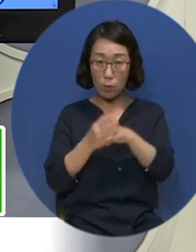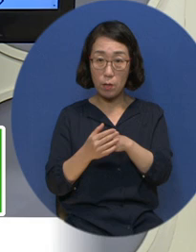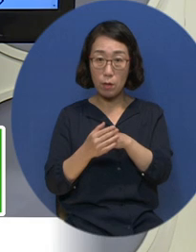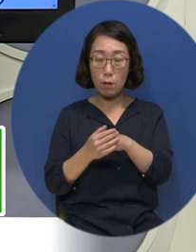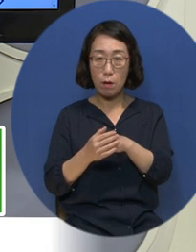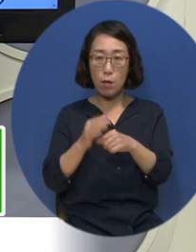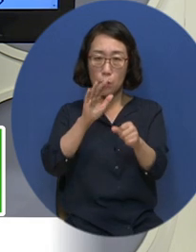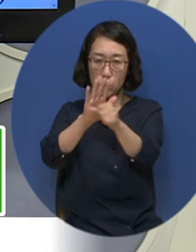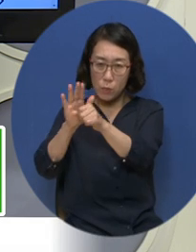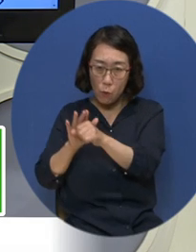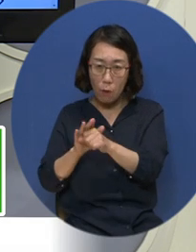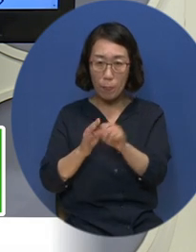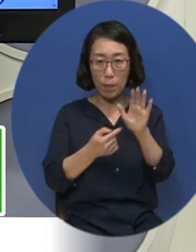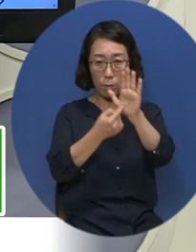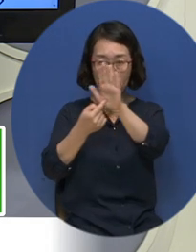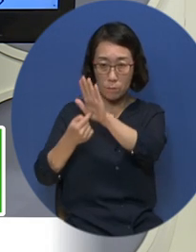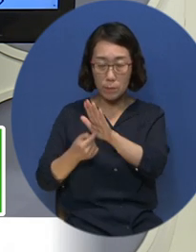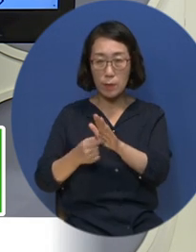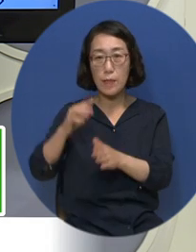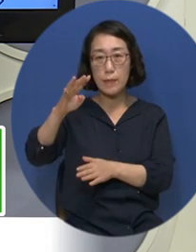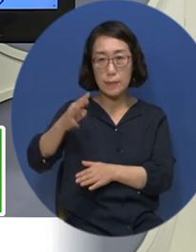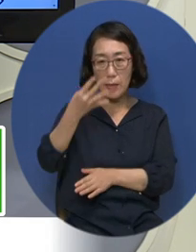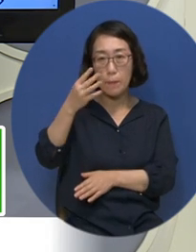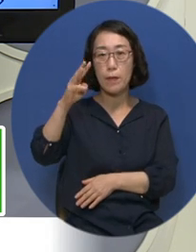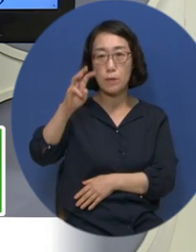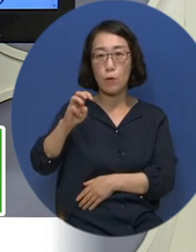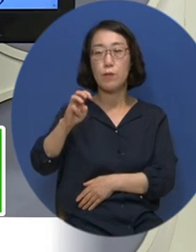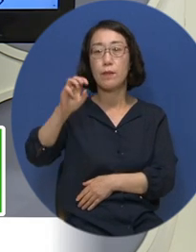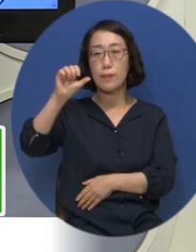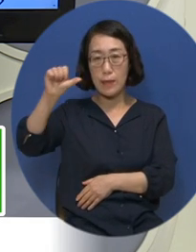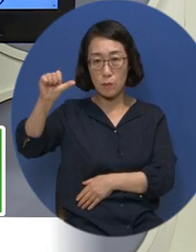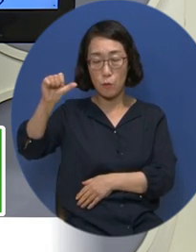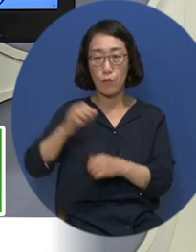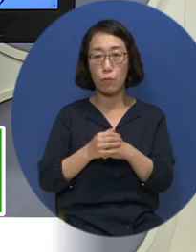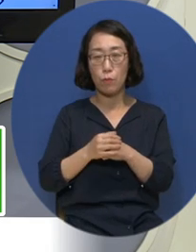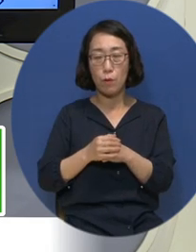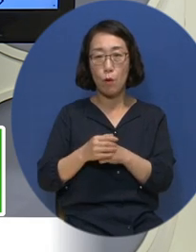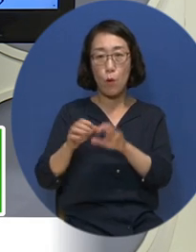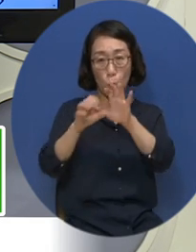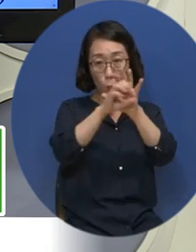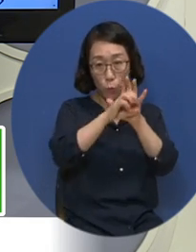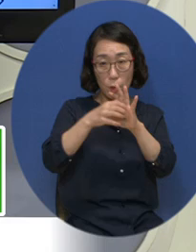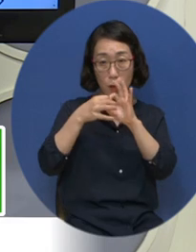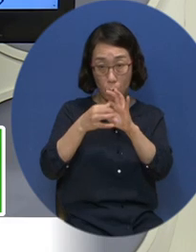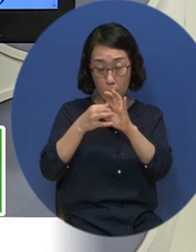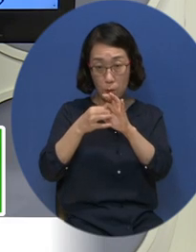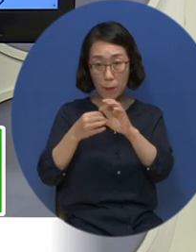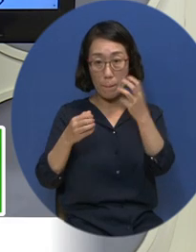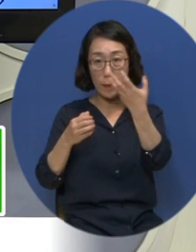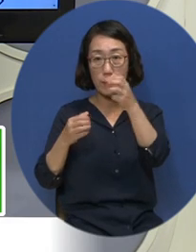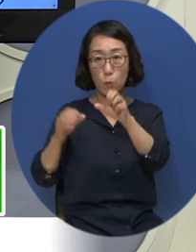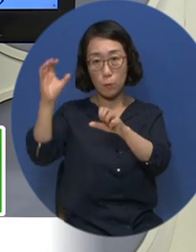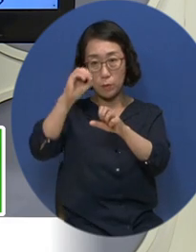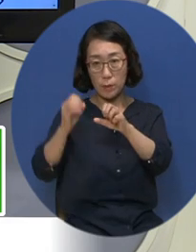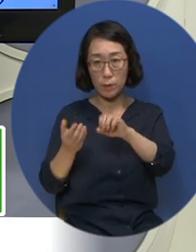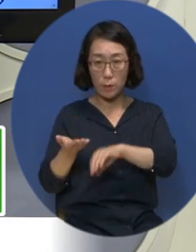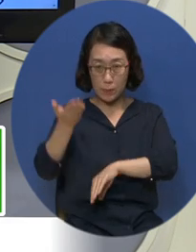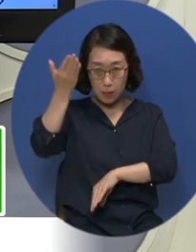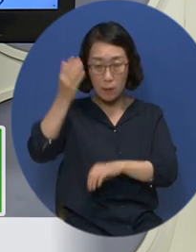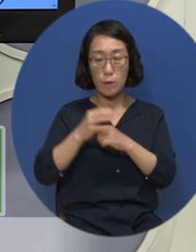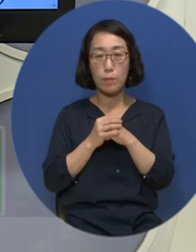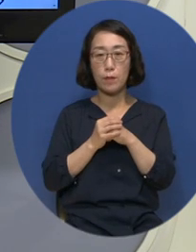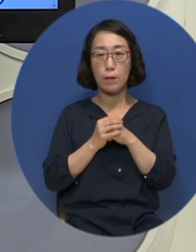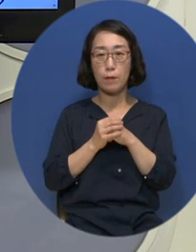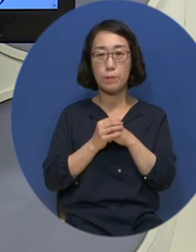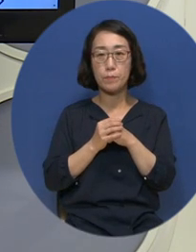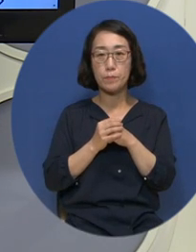지원관 수는 400 35건 그중 쿠론 알고 관련 브리핑 이 85% 에 이르는 것으로 나타났습니다